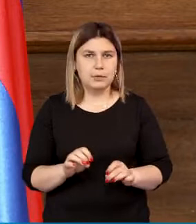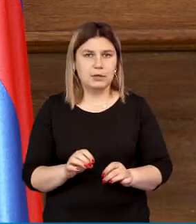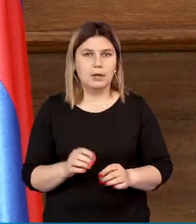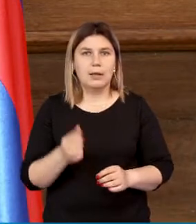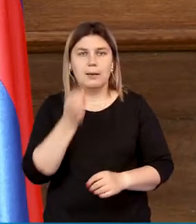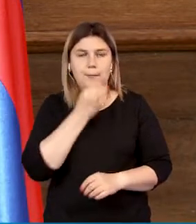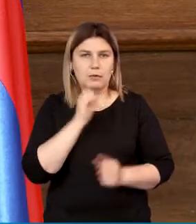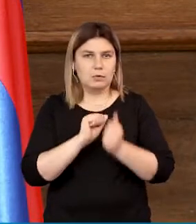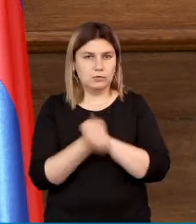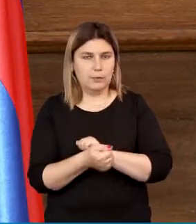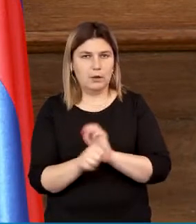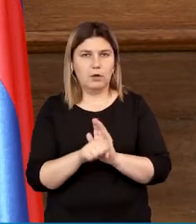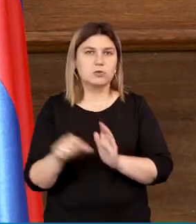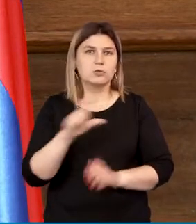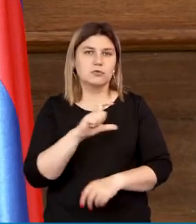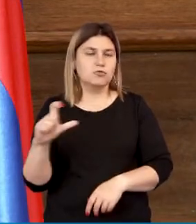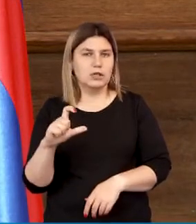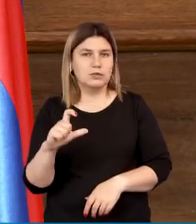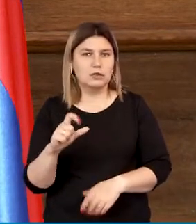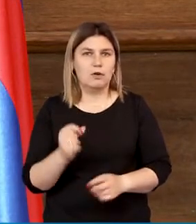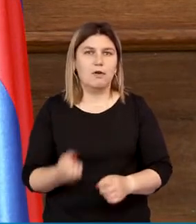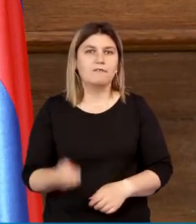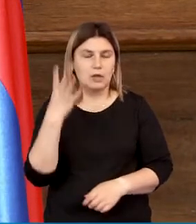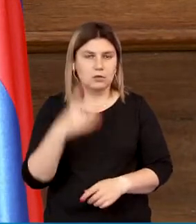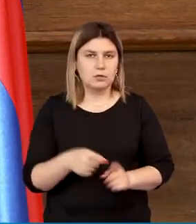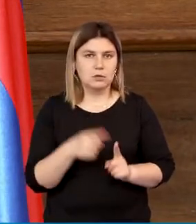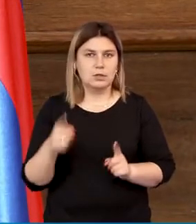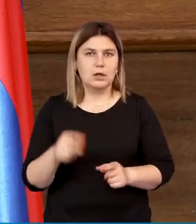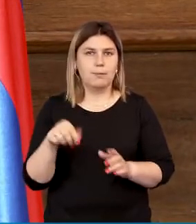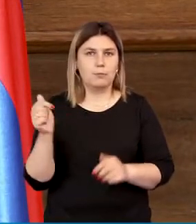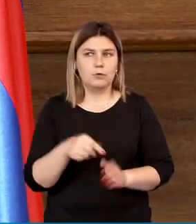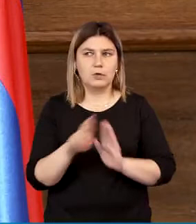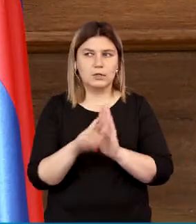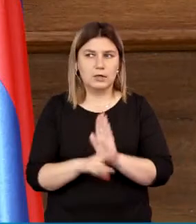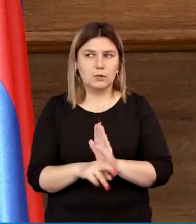się zmieniło od czasu wiosny, więc musimy te reguły stosować.